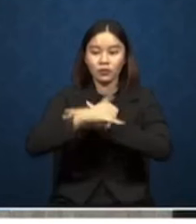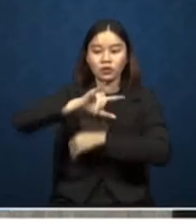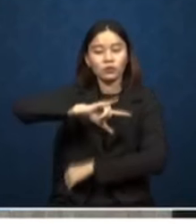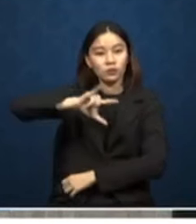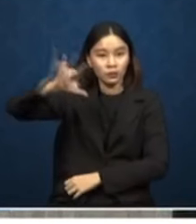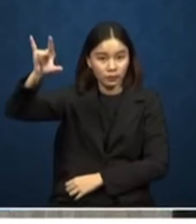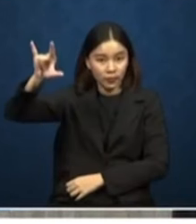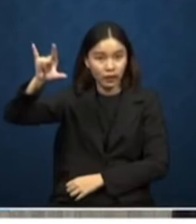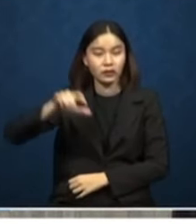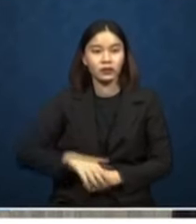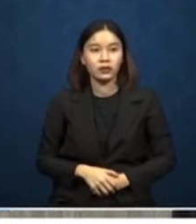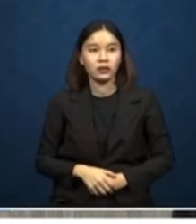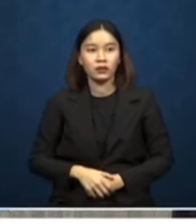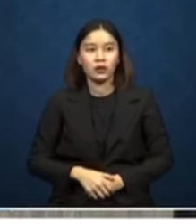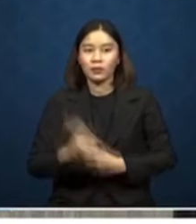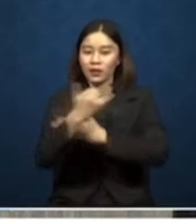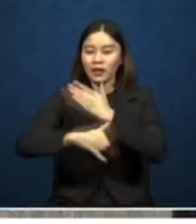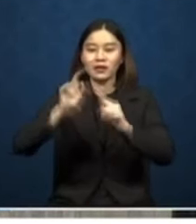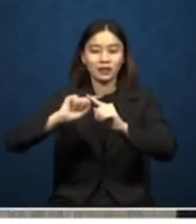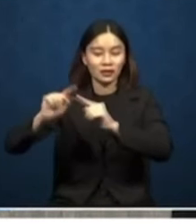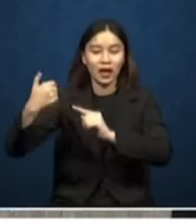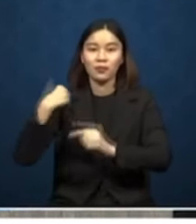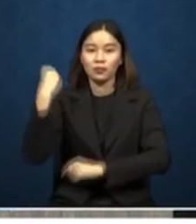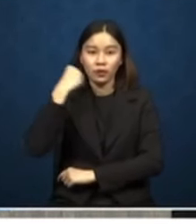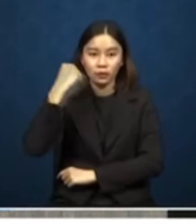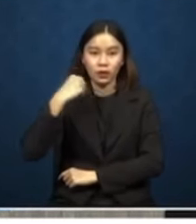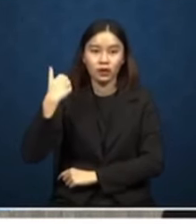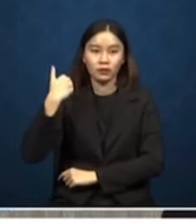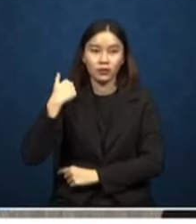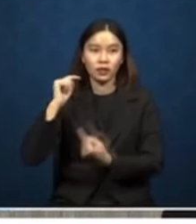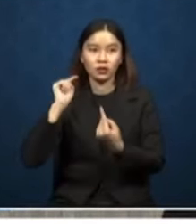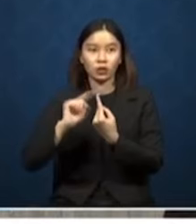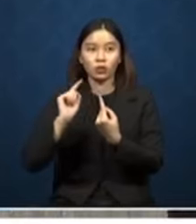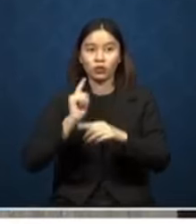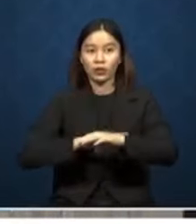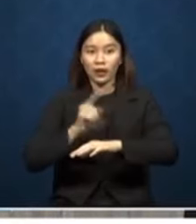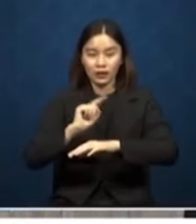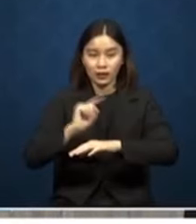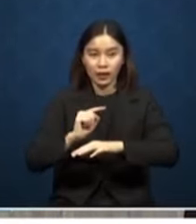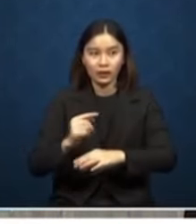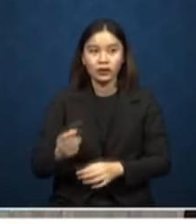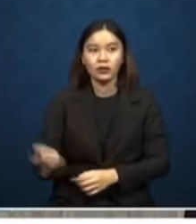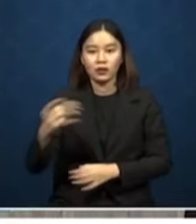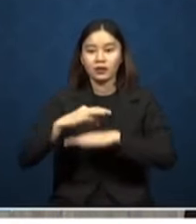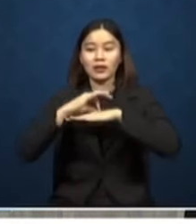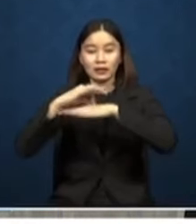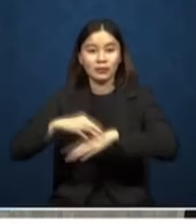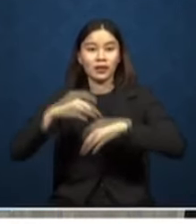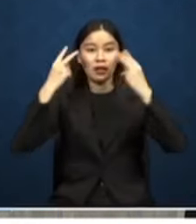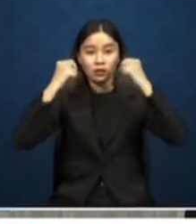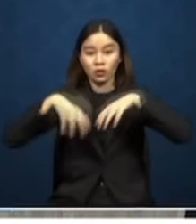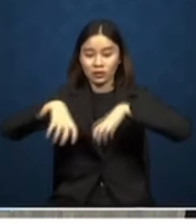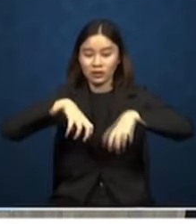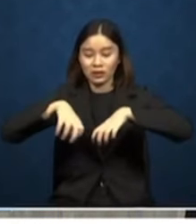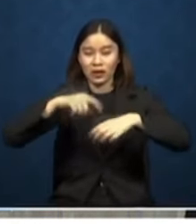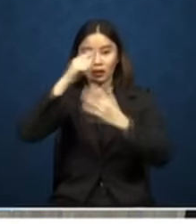ทศอยู่หลายประเทศหลายครั้งในช่วงระยะเวลาที่ท่านเข้ามาบริหารประเทศอันนี้ก็เ